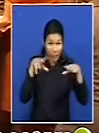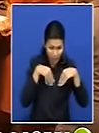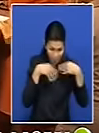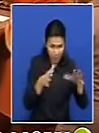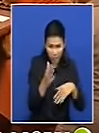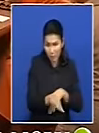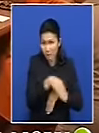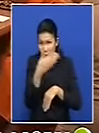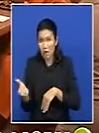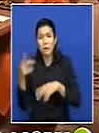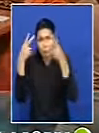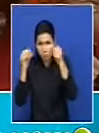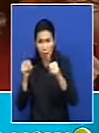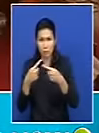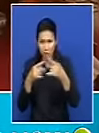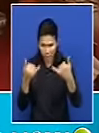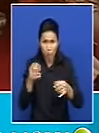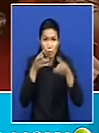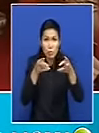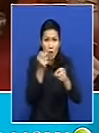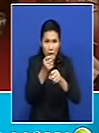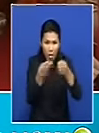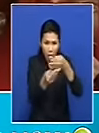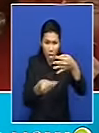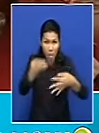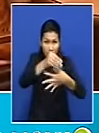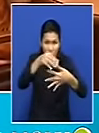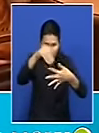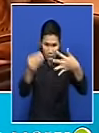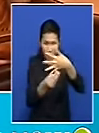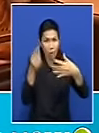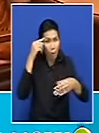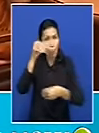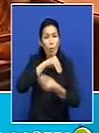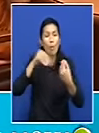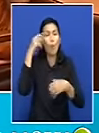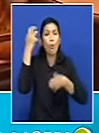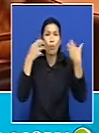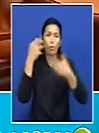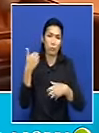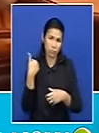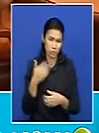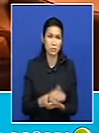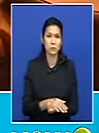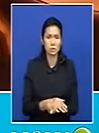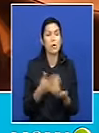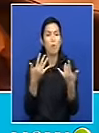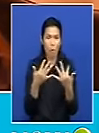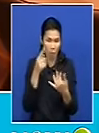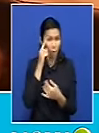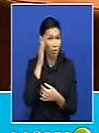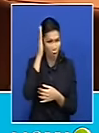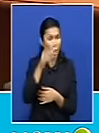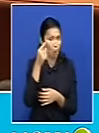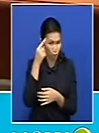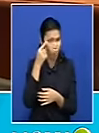อนมันกลับกันค่ะก็เลยทำให้รัฐบาลส่งเรื่องให้กฤษฎีกาเป็นผู้ตีความ ก็เดี๋ยวคงจะทราบกันนะว่าผ